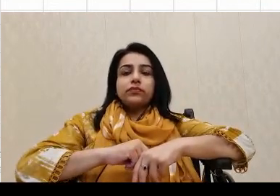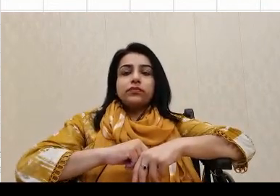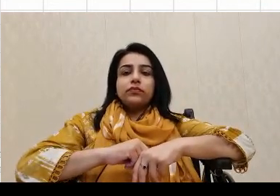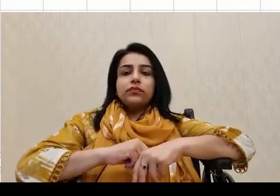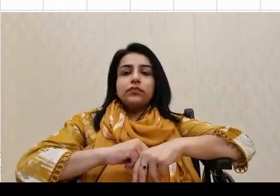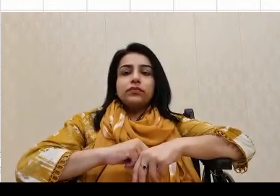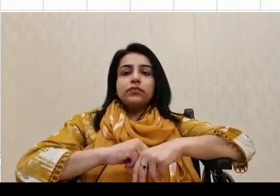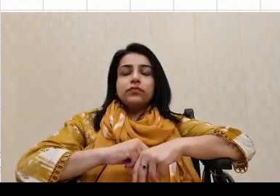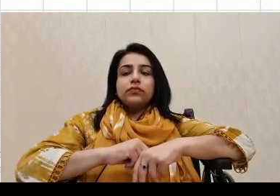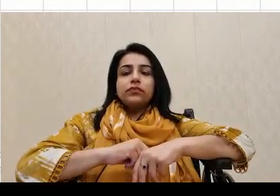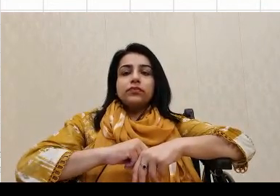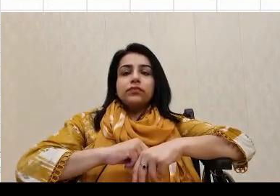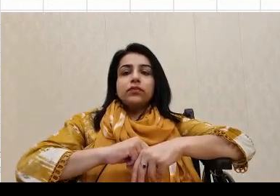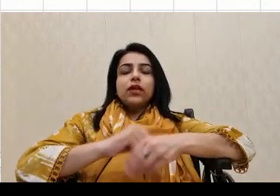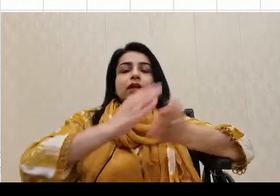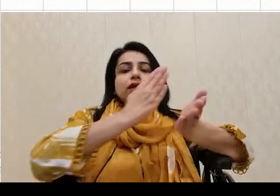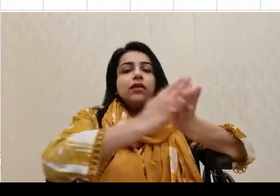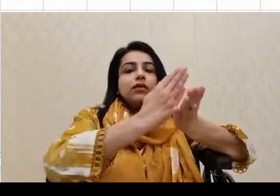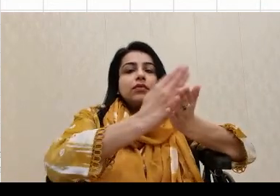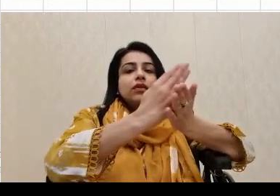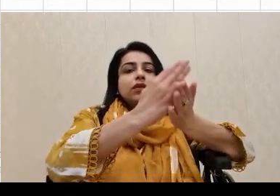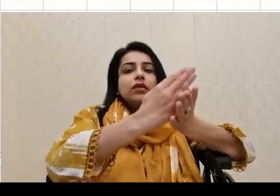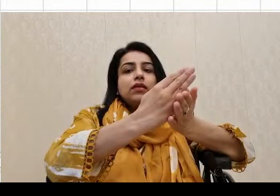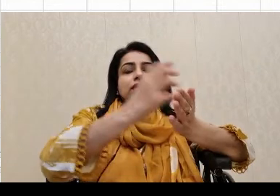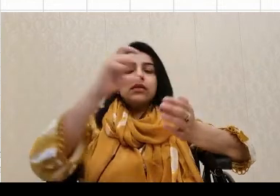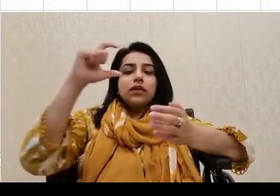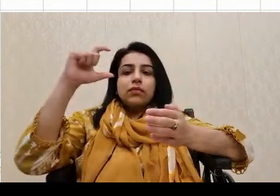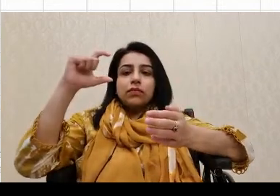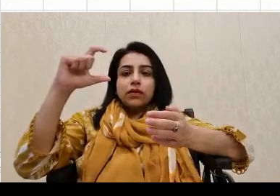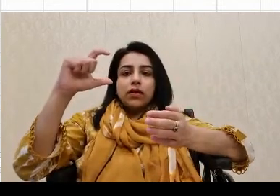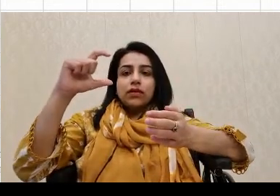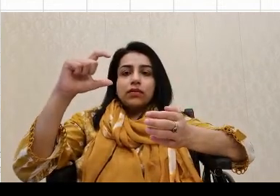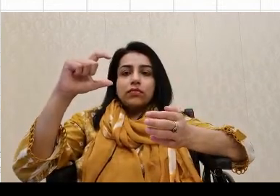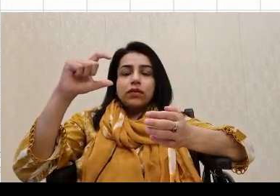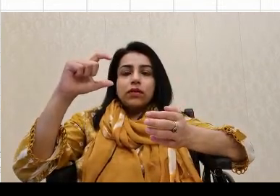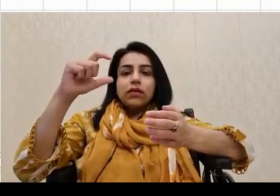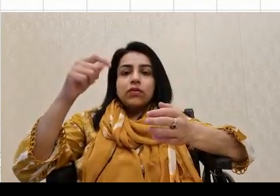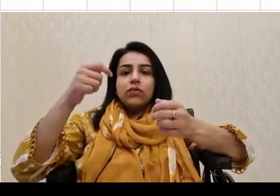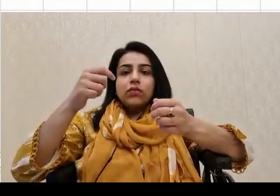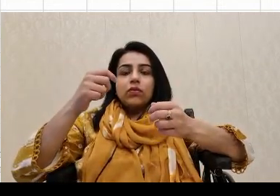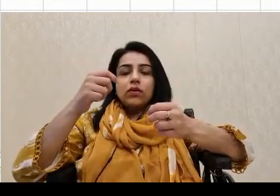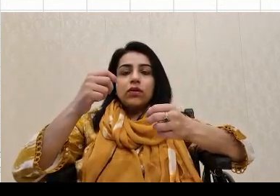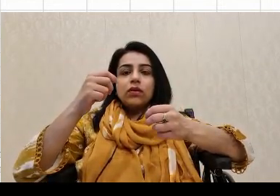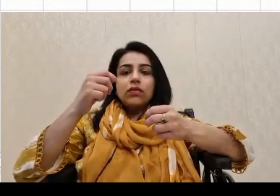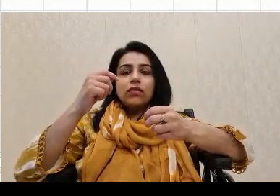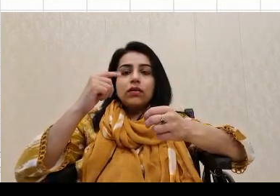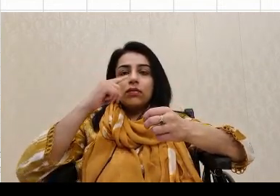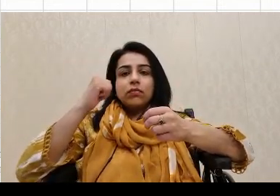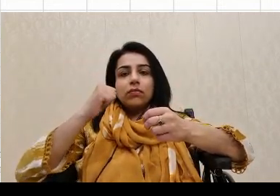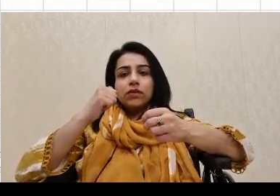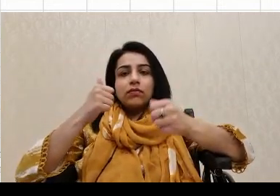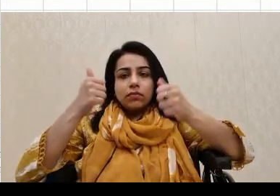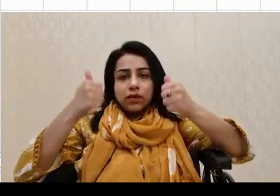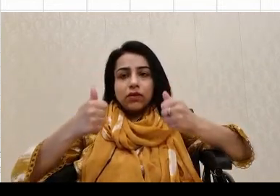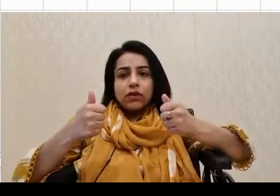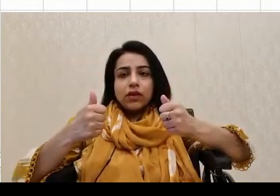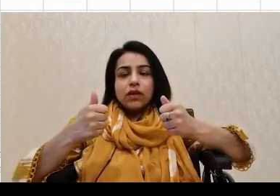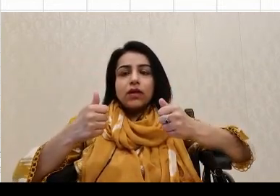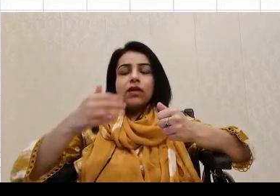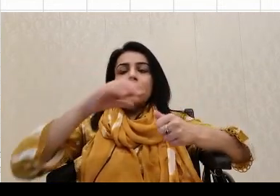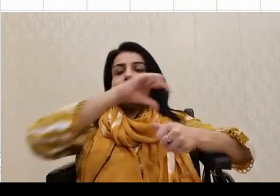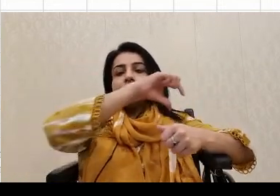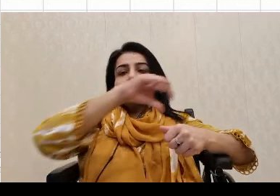पर मुश्तमिल है ये बार और इसे हम कॉलम्स कहते हैं। ये आप देख रहे हैं ए, बी, सी, डी,